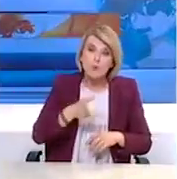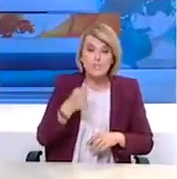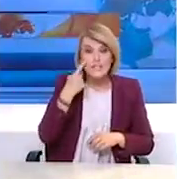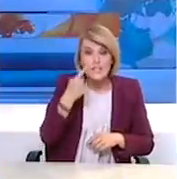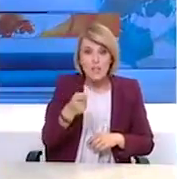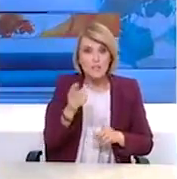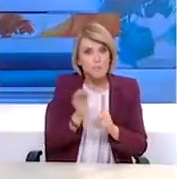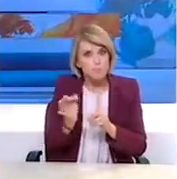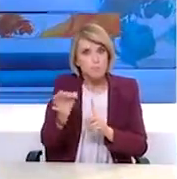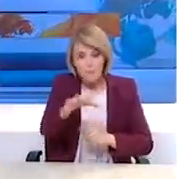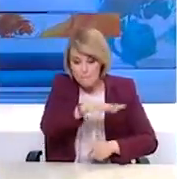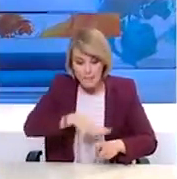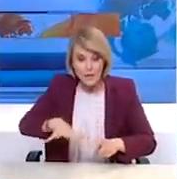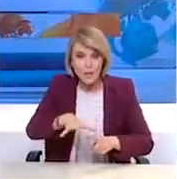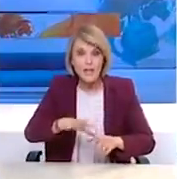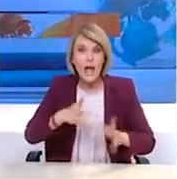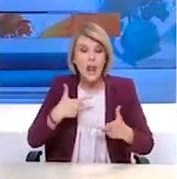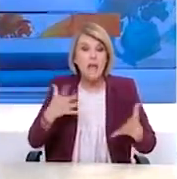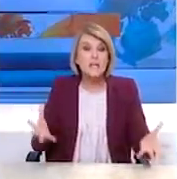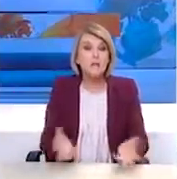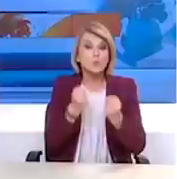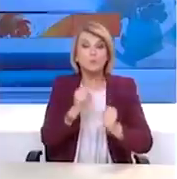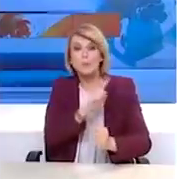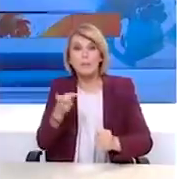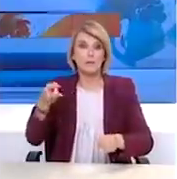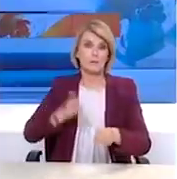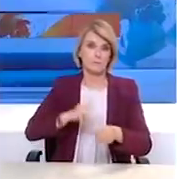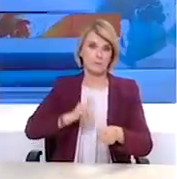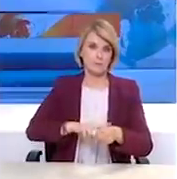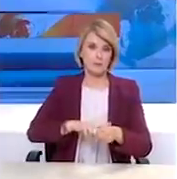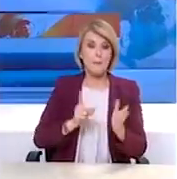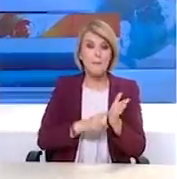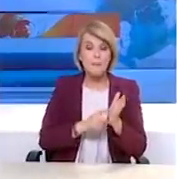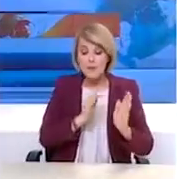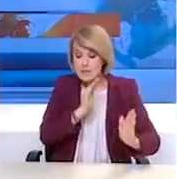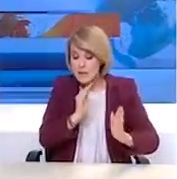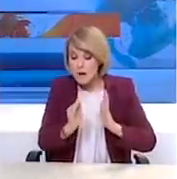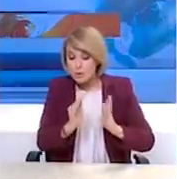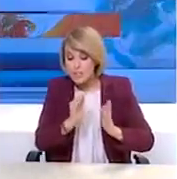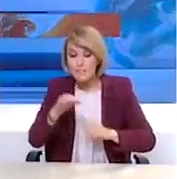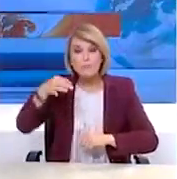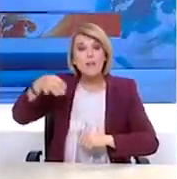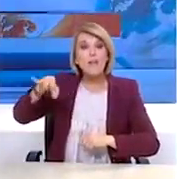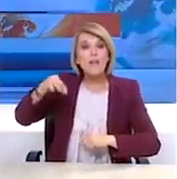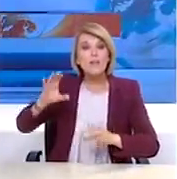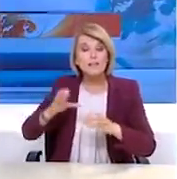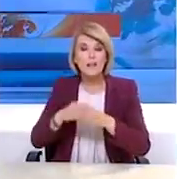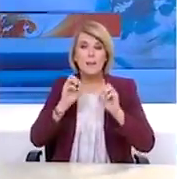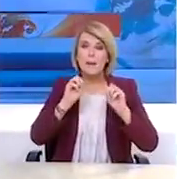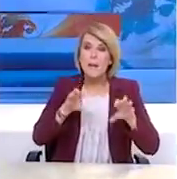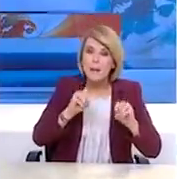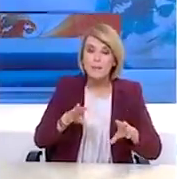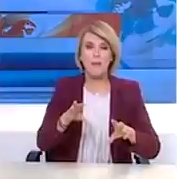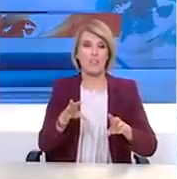να θρηνήσεις νεκρούς σε αυτό το χώρο. Και πρέπει να προστατεύσεις τις ευπαθείς ομάδες και να δώσεις το μήνυμα της εκπαίδευσης, της